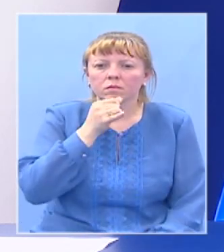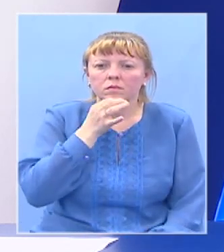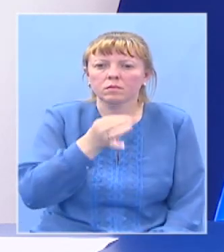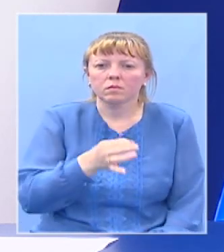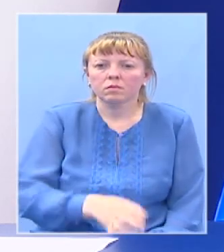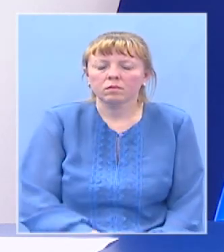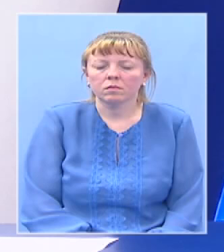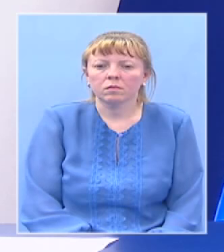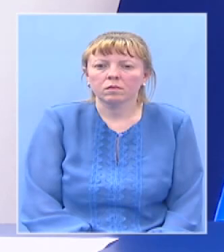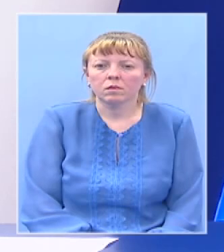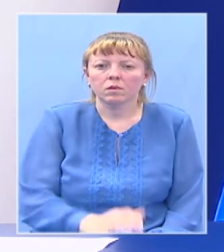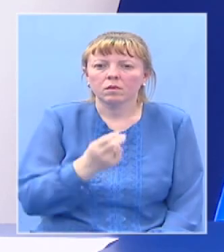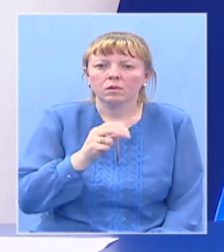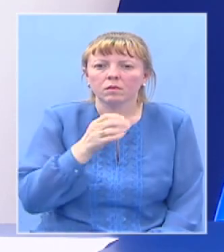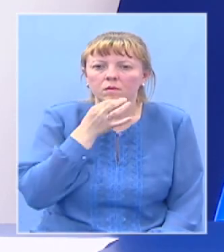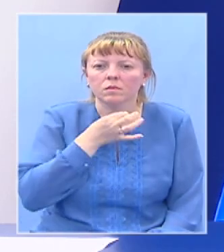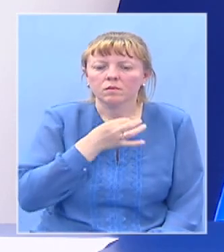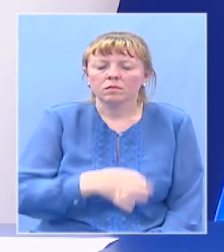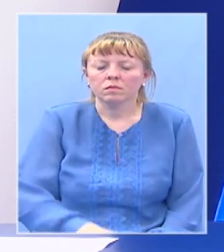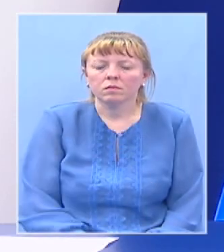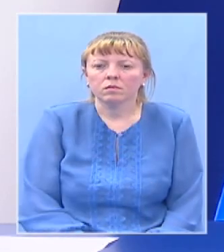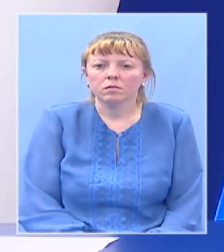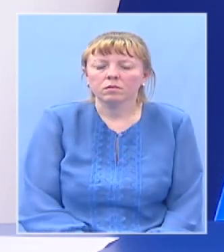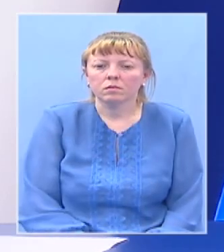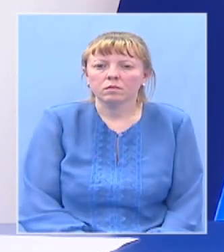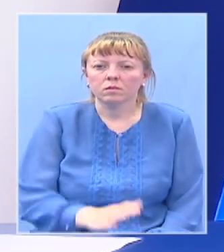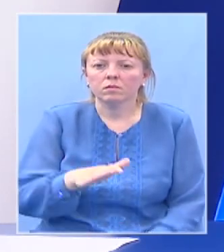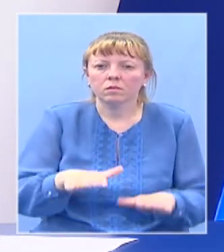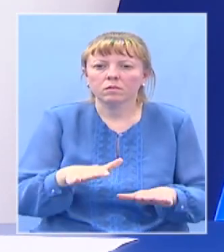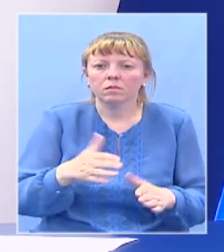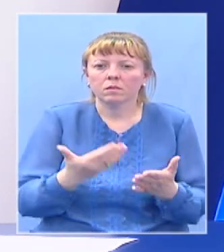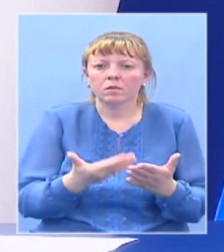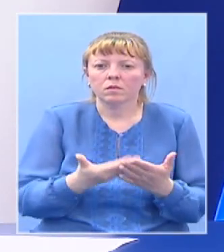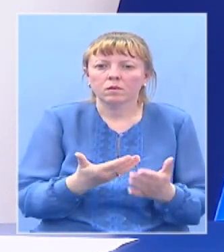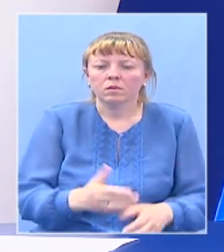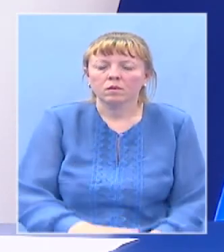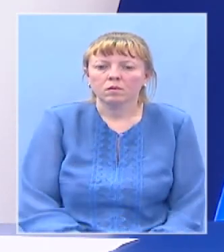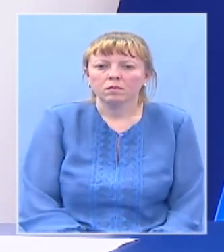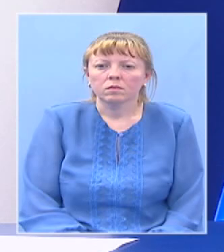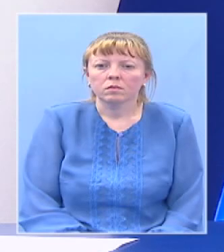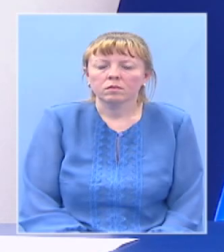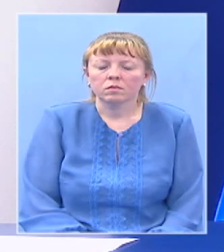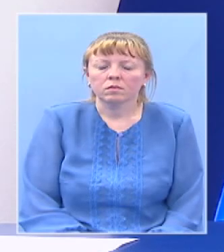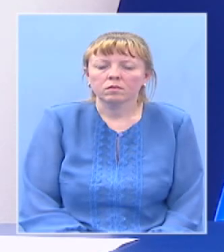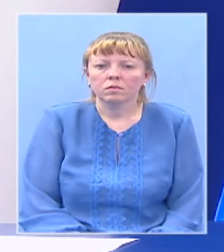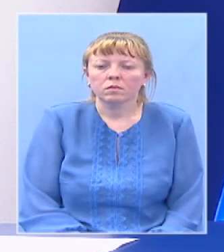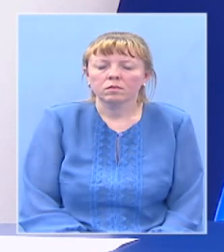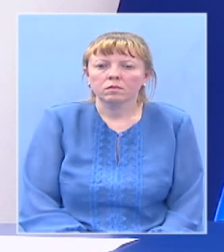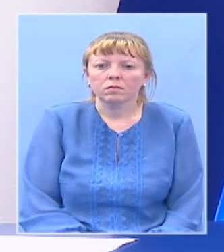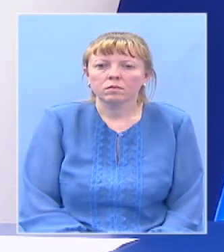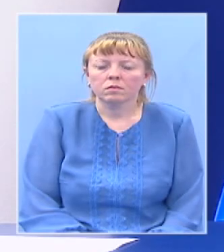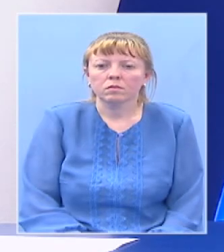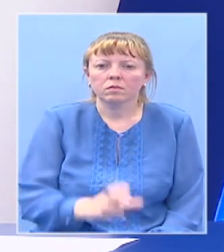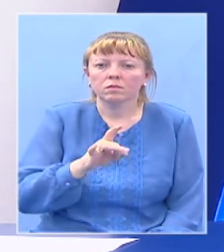это перегружен и так далее Это уже фактически взвешивание показывает так скажем Какие